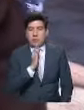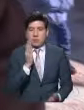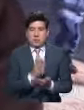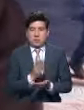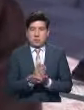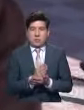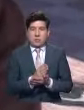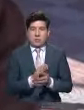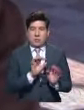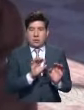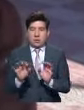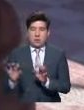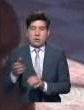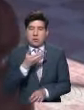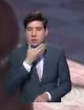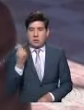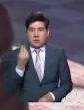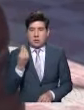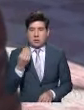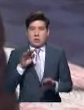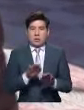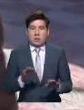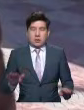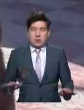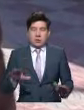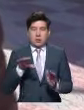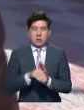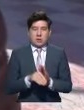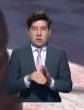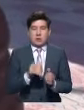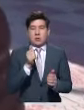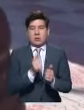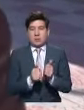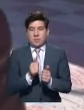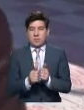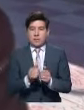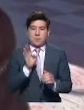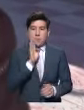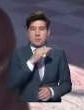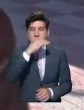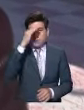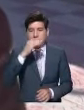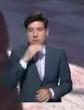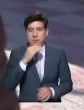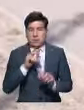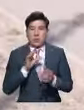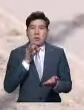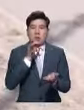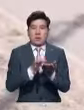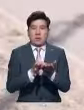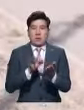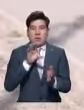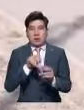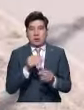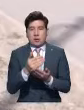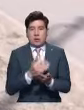құқығы қорғалмай жатыр. Баланың да енді ата-ана жауапты, бала егер не қылса зардап шексе. Әйел